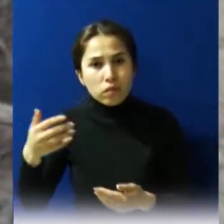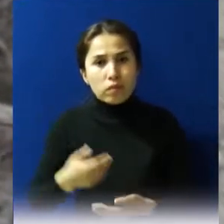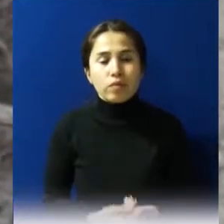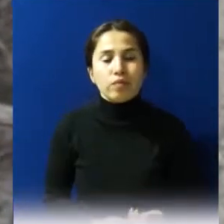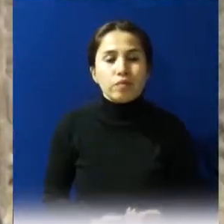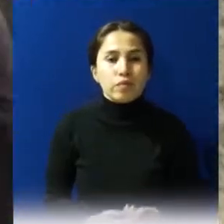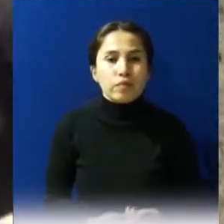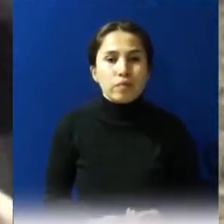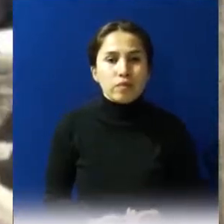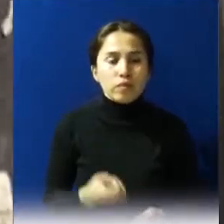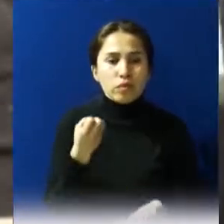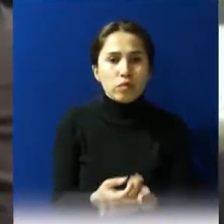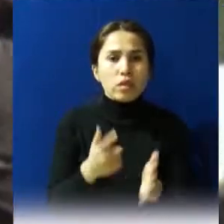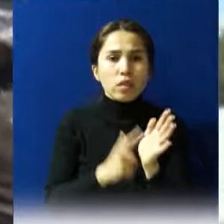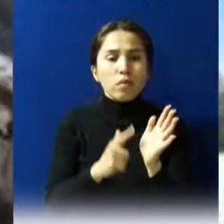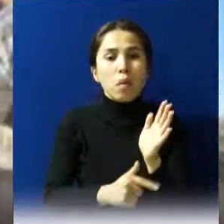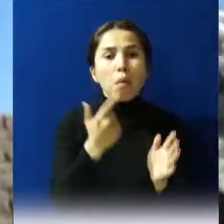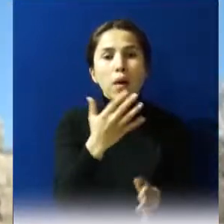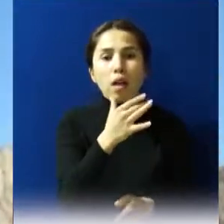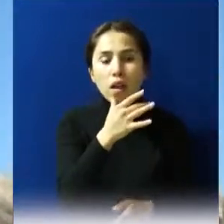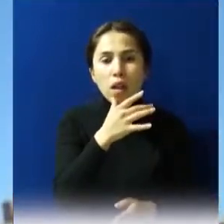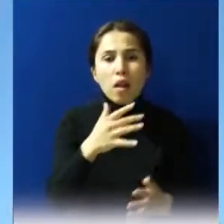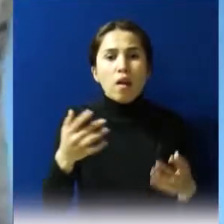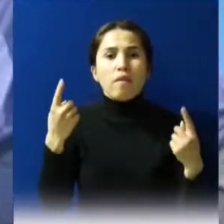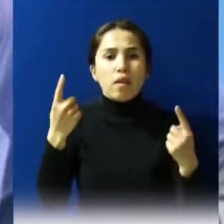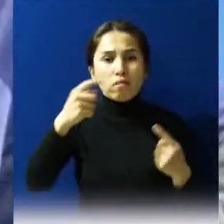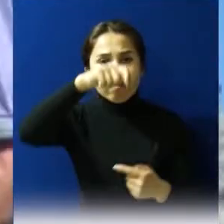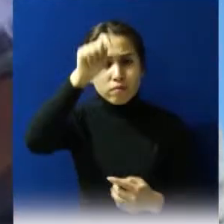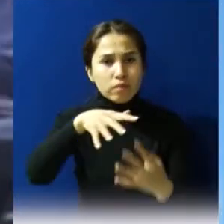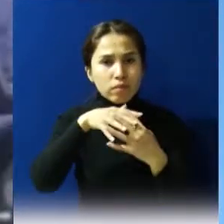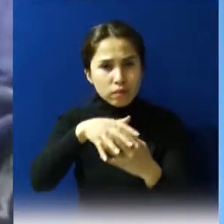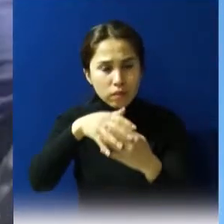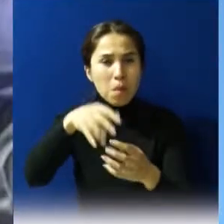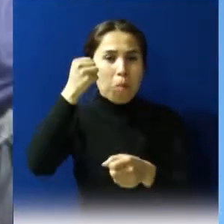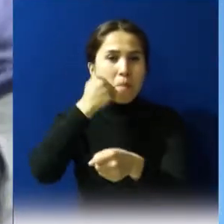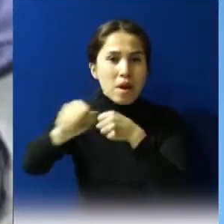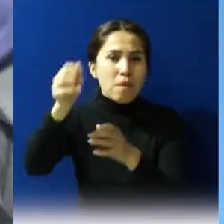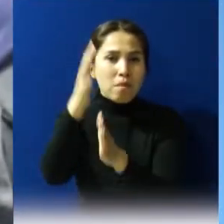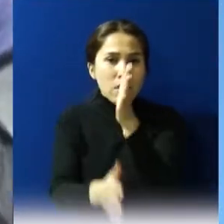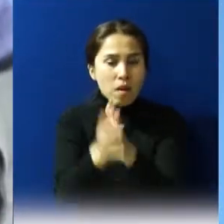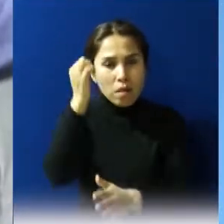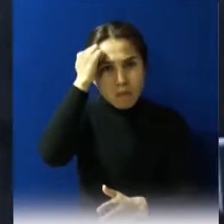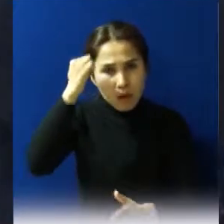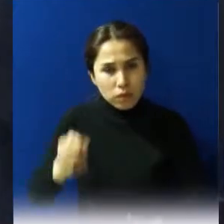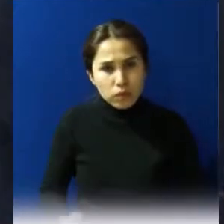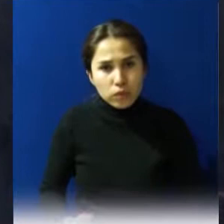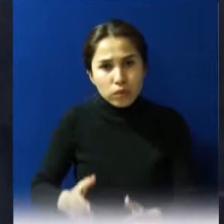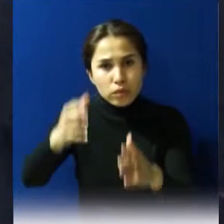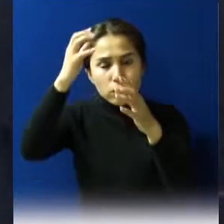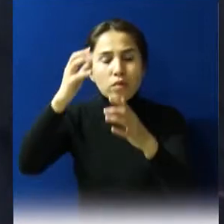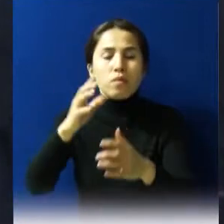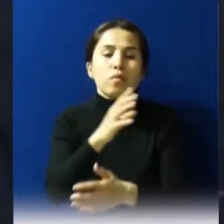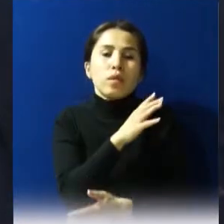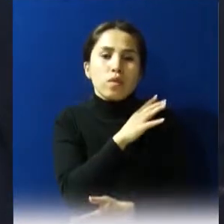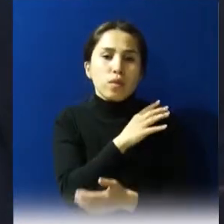жилья для сельского жителя Азата Булекбая. В честь 75-летия Победы в Великой Отечественной войне в Парке Победы установлена